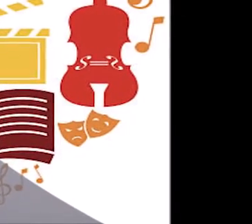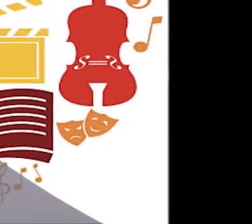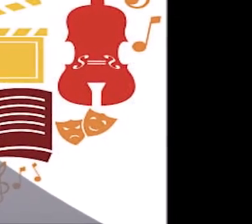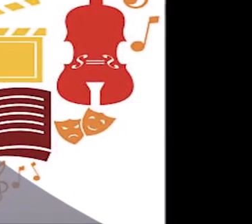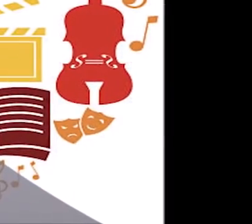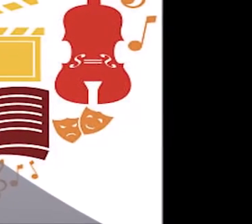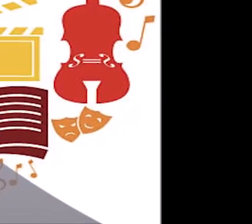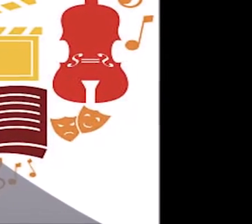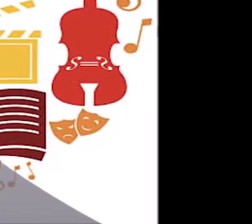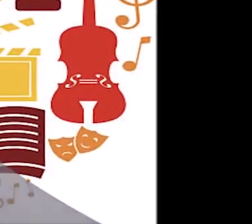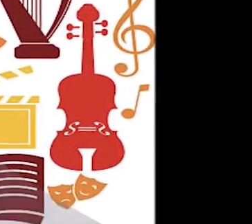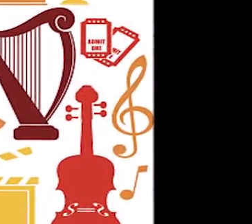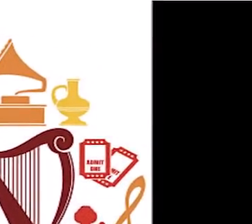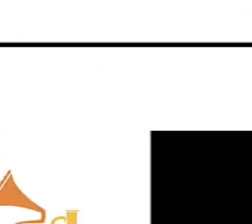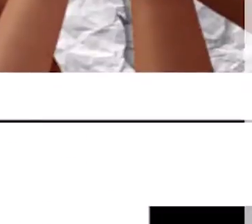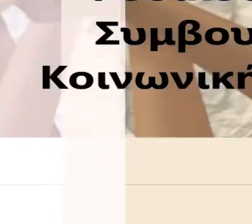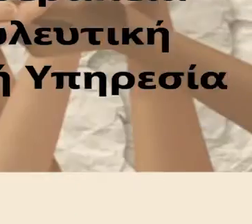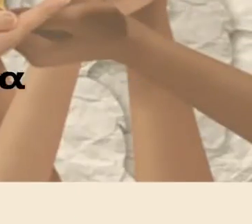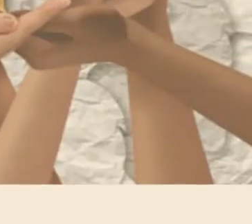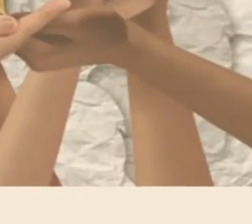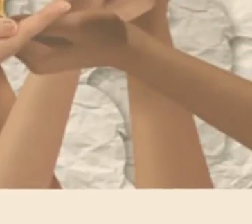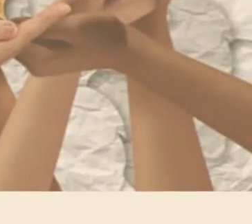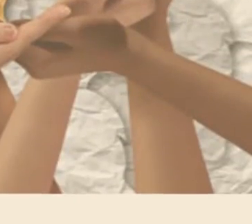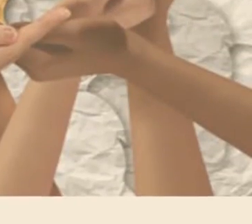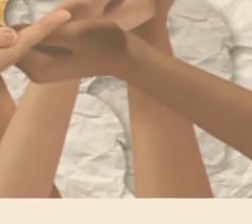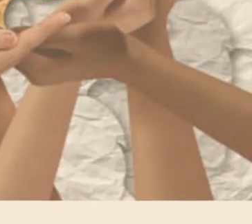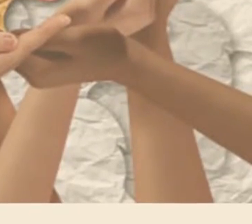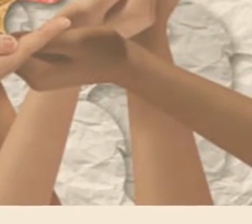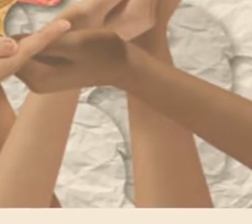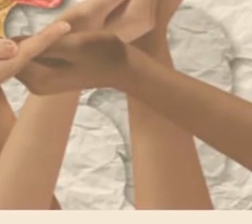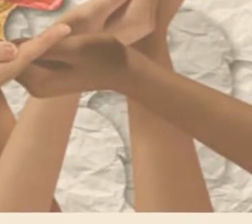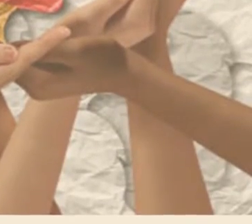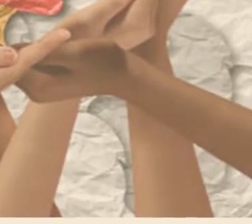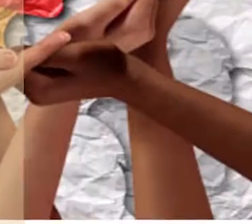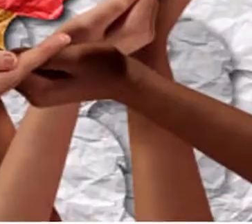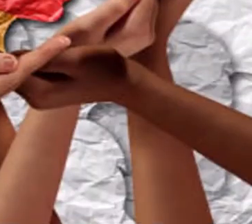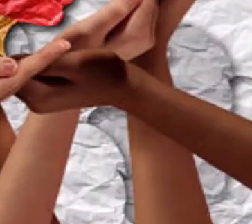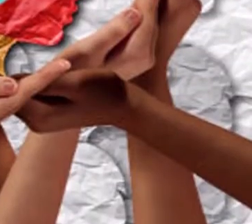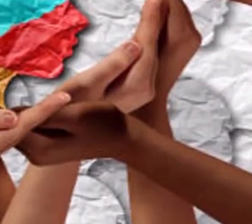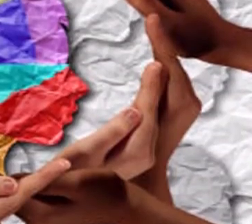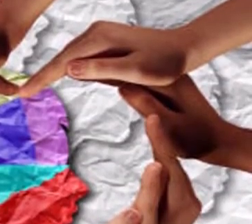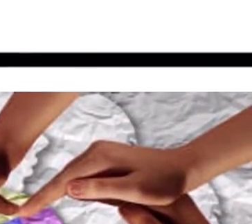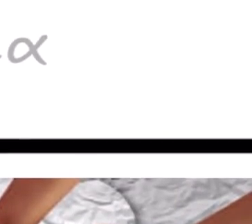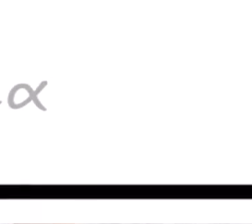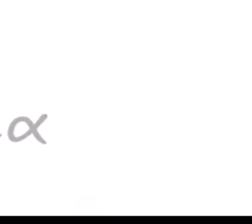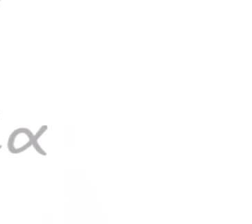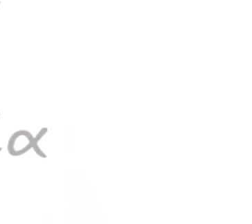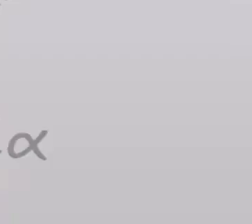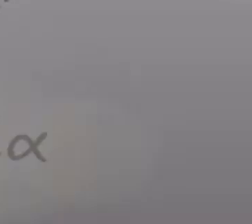son. No shadows if you face the sun. You could try to run, but it's only that far. Fall in the sky if you aim for the stars. Out of this world, feel